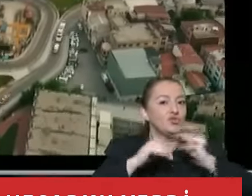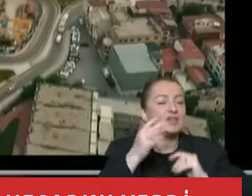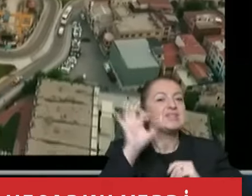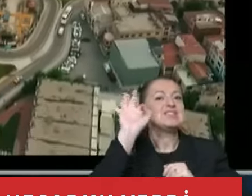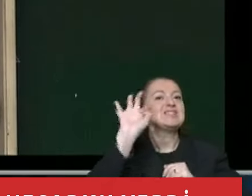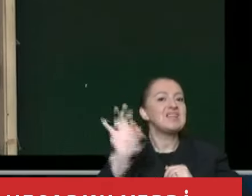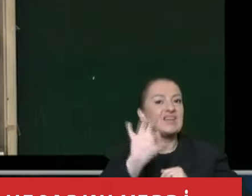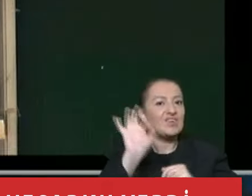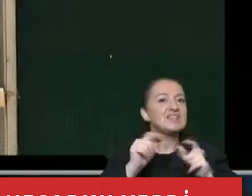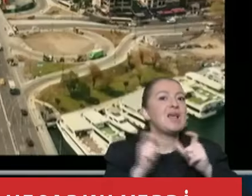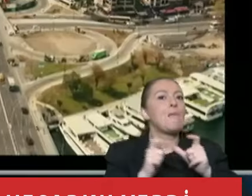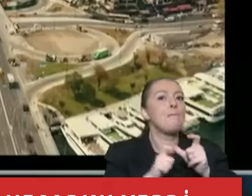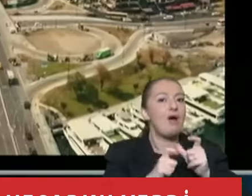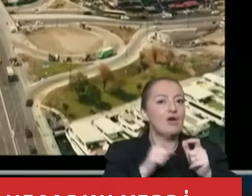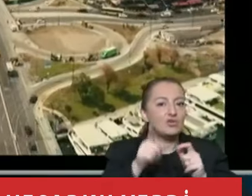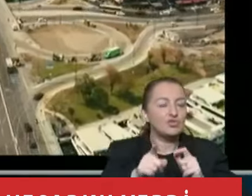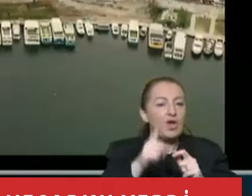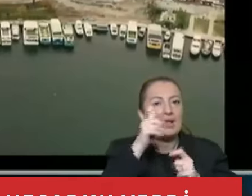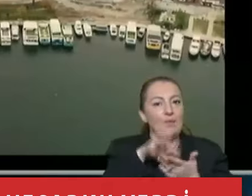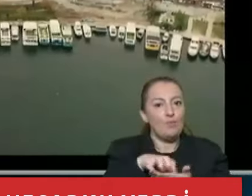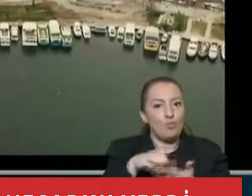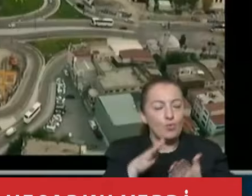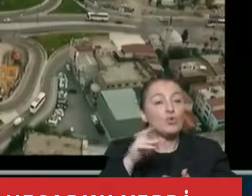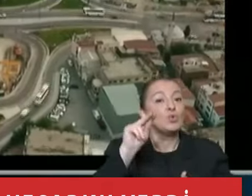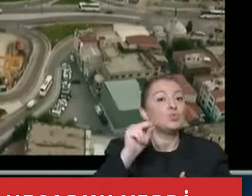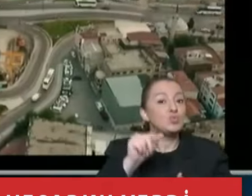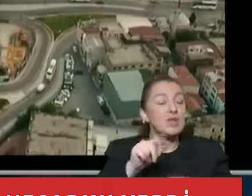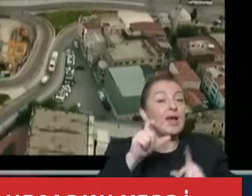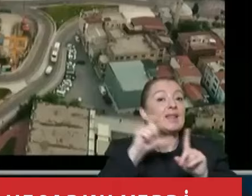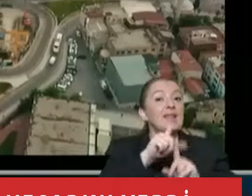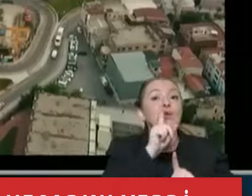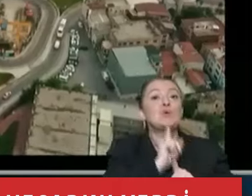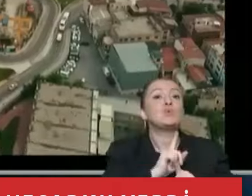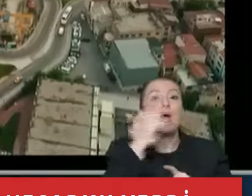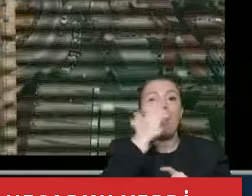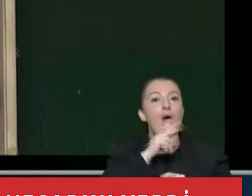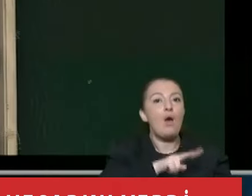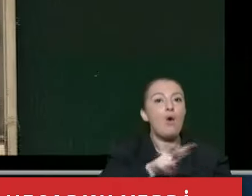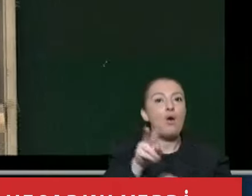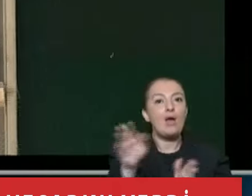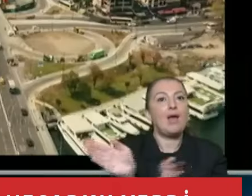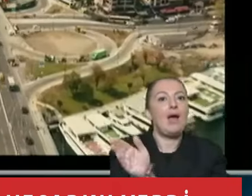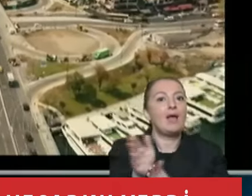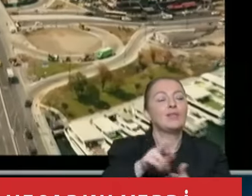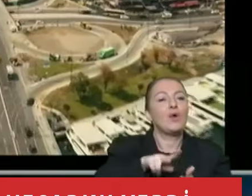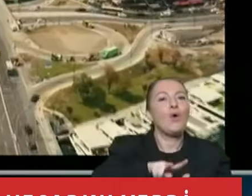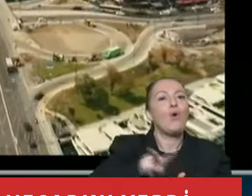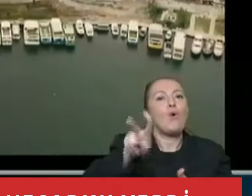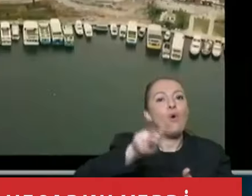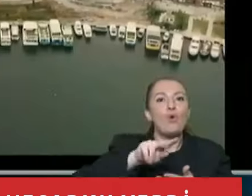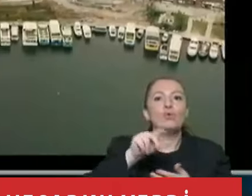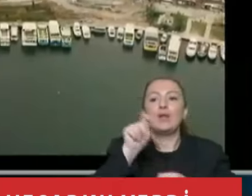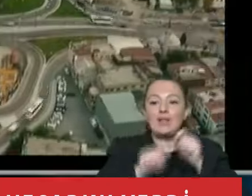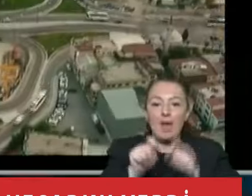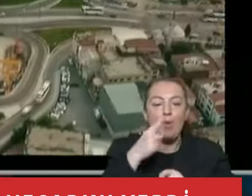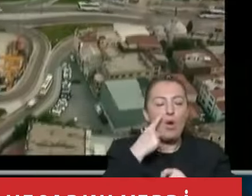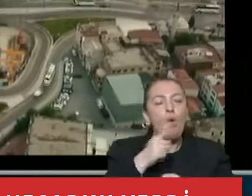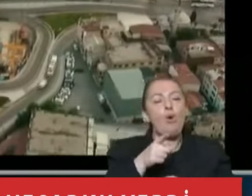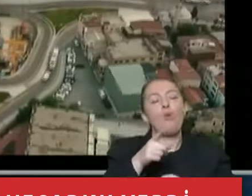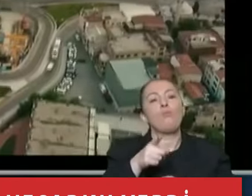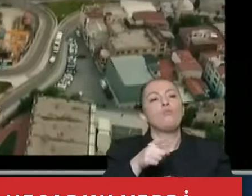inşaatının 1ci etabı Tuzla D100 Karayolu Yanyol düzenleme inşaatı gibi projeleri de bu süreçte